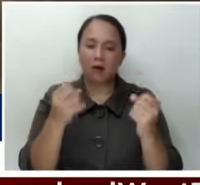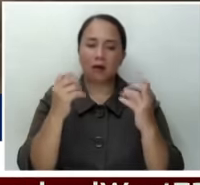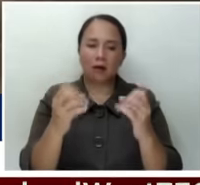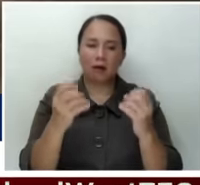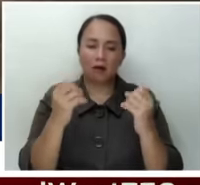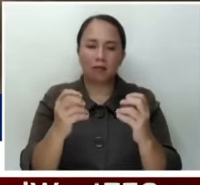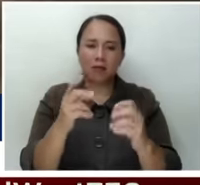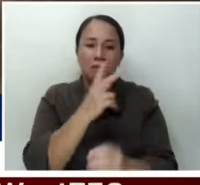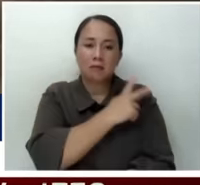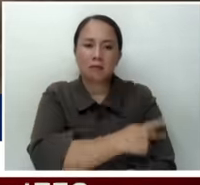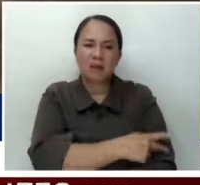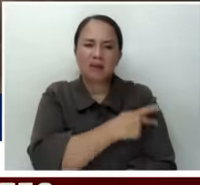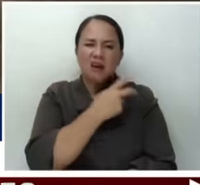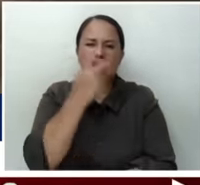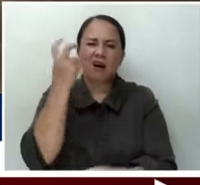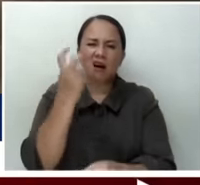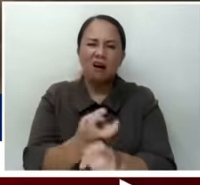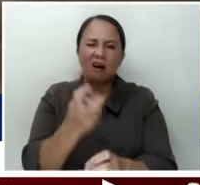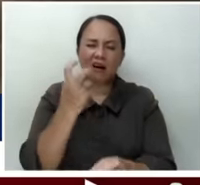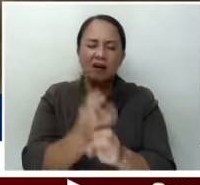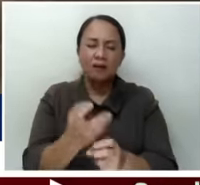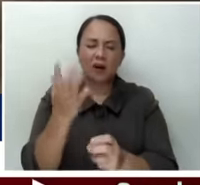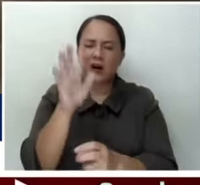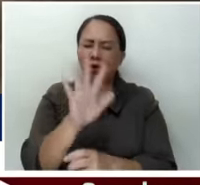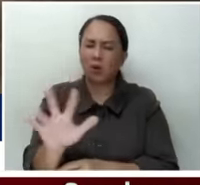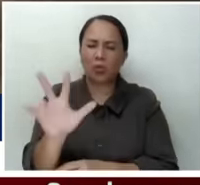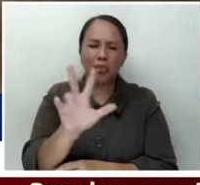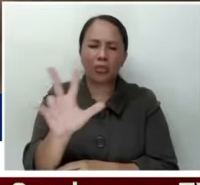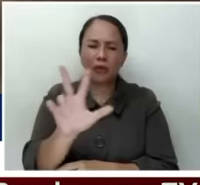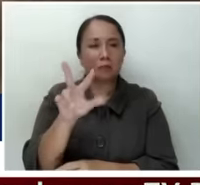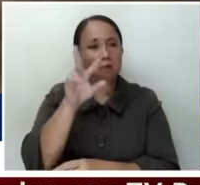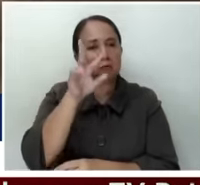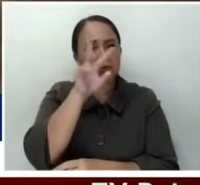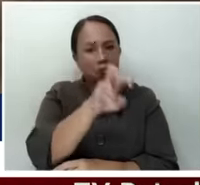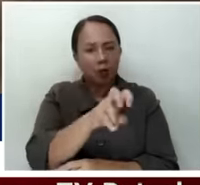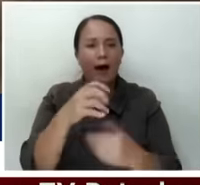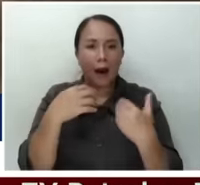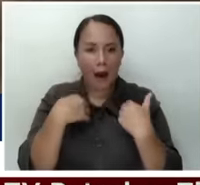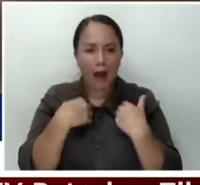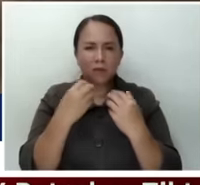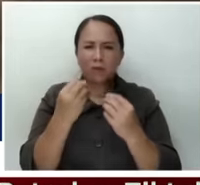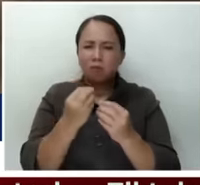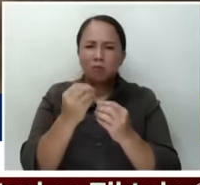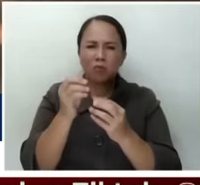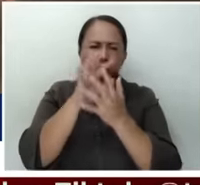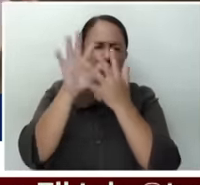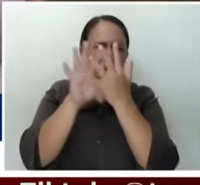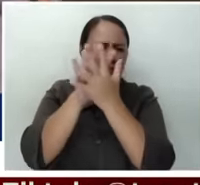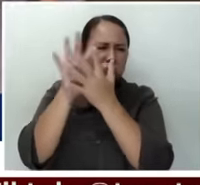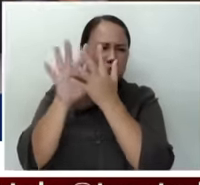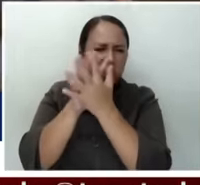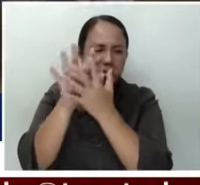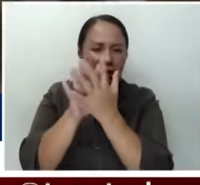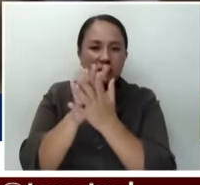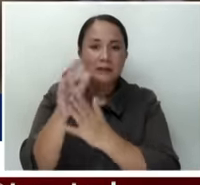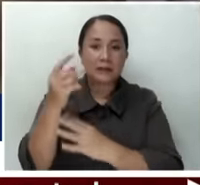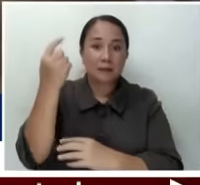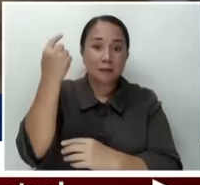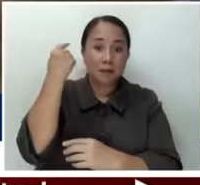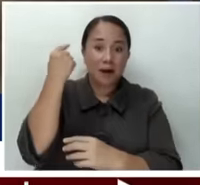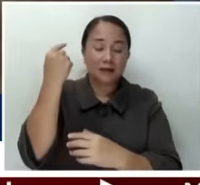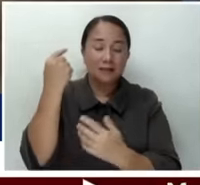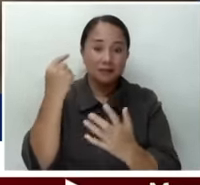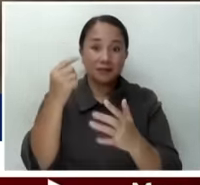yung nahirapan. Bandang alas 3 ng hapon nang makita natin yung usok na lumalabas mula sa likuran nitong gusali sa likuran